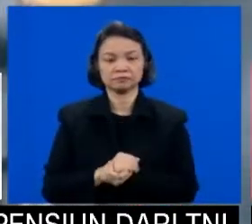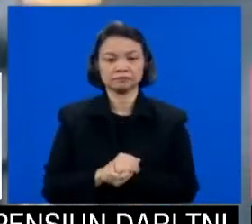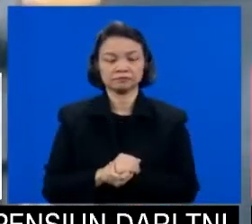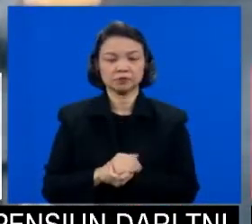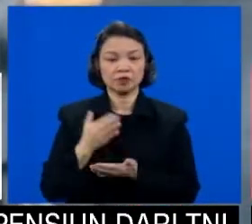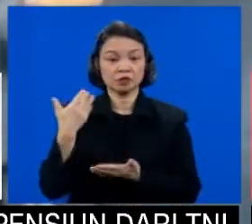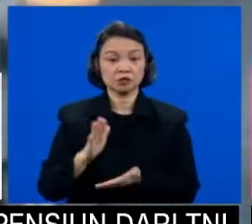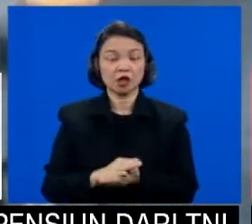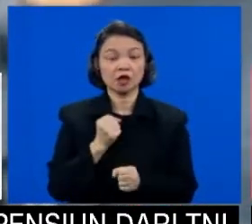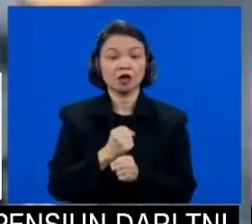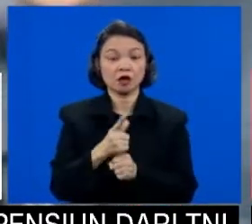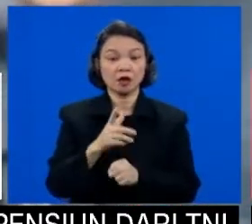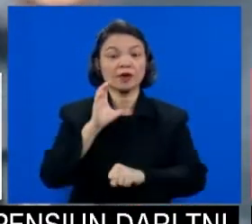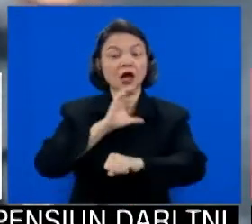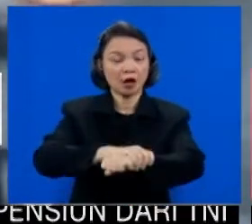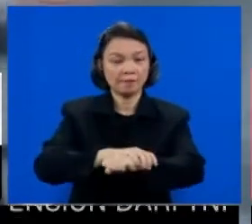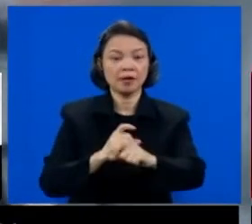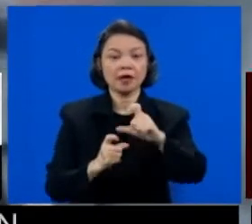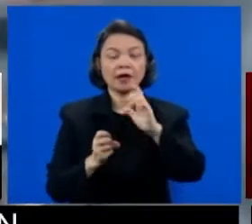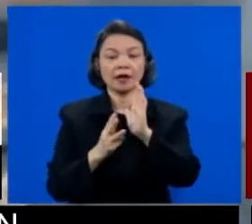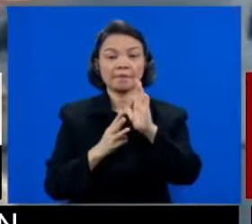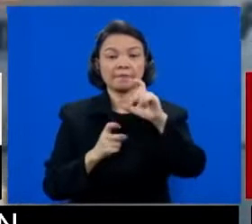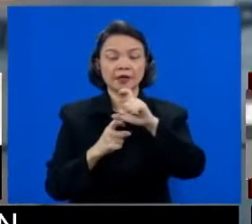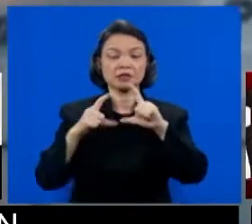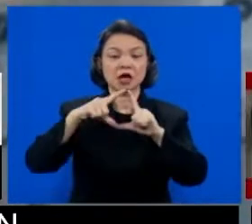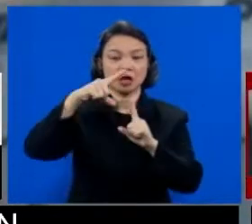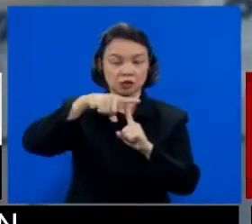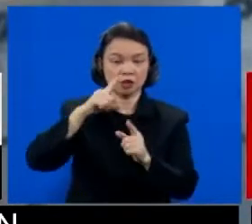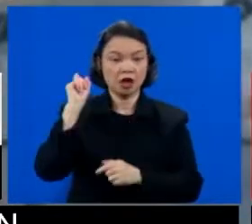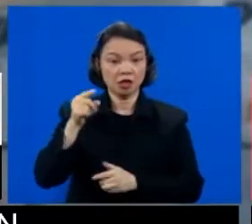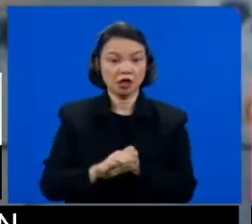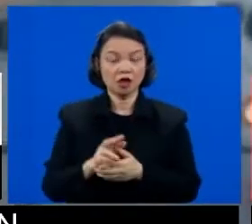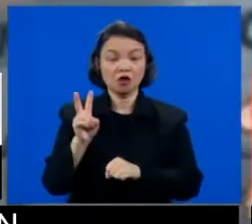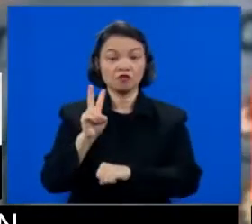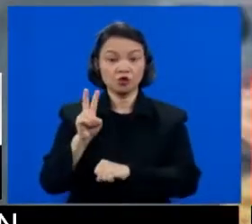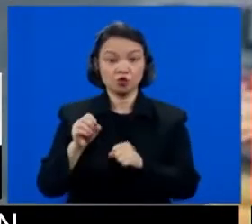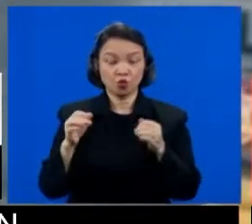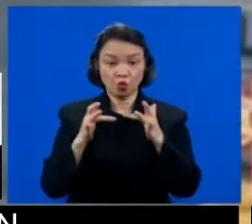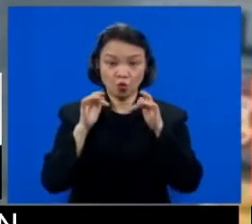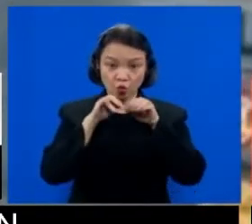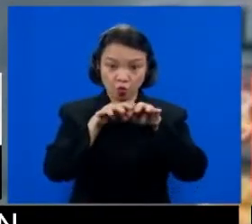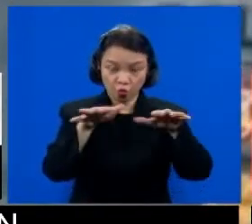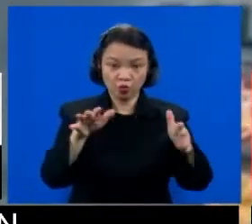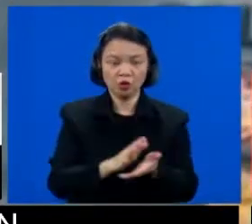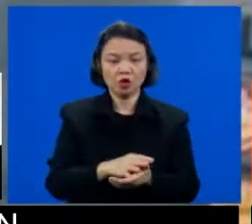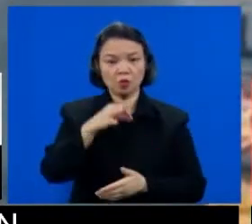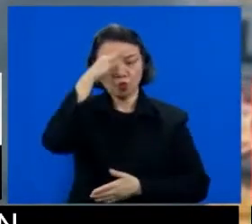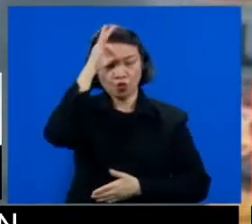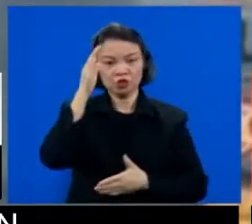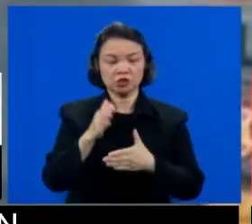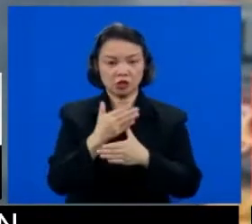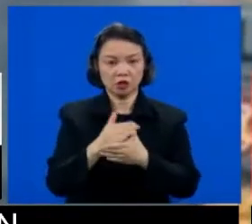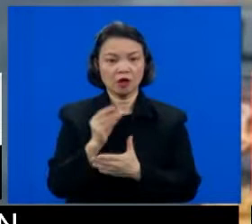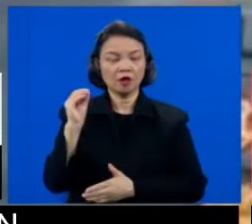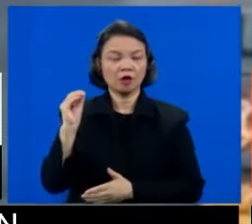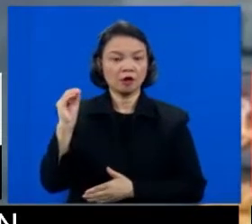Pasca kegagalan penangkapan terhadap MSAT, beredar luas video antara Kapolres Jombang, AKBP Muhnur Hidayat dengan pemimpin